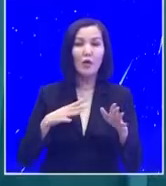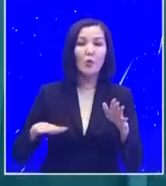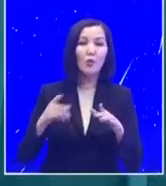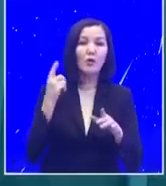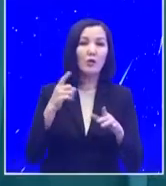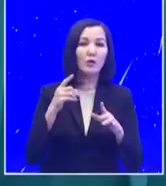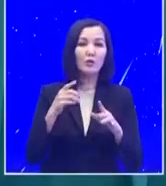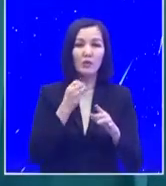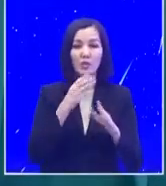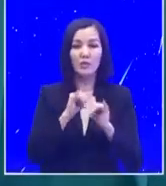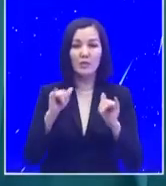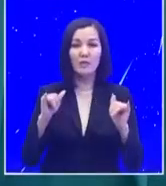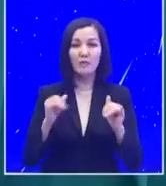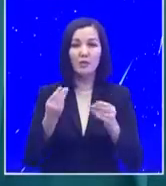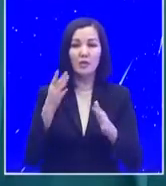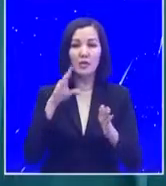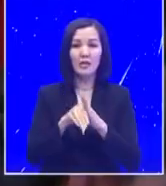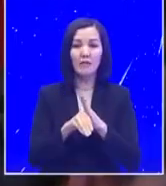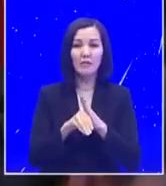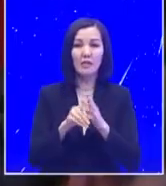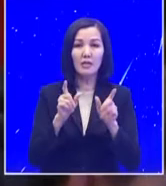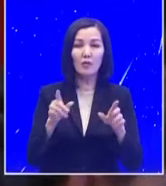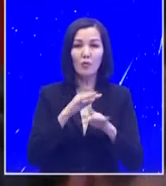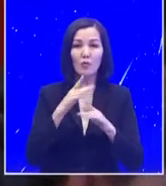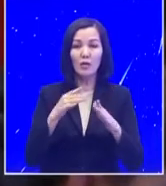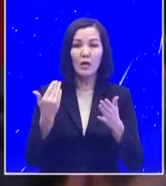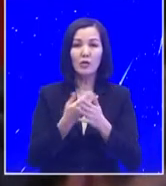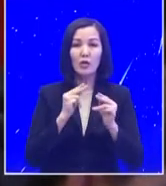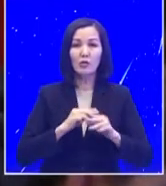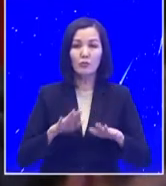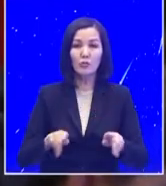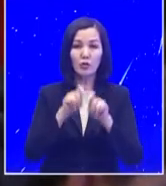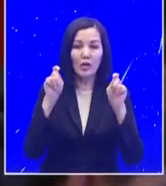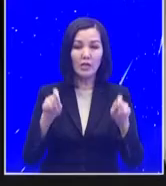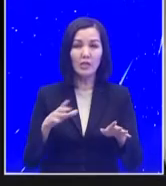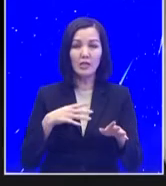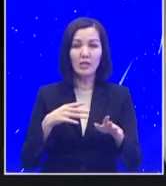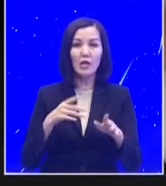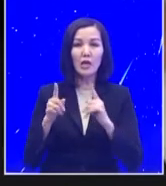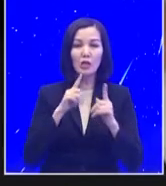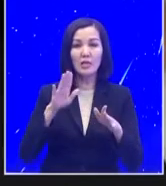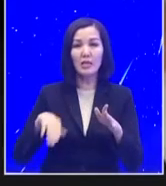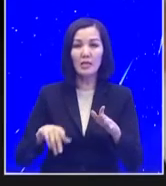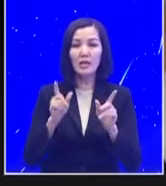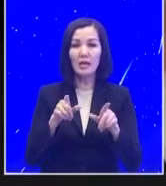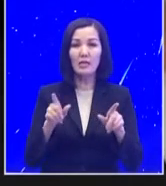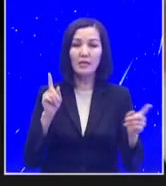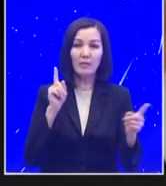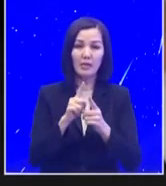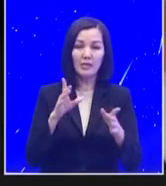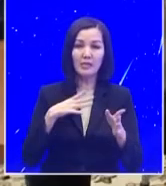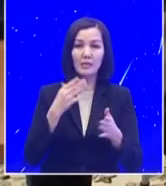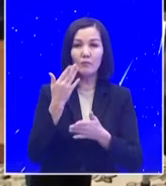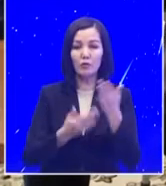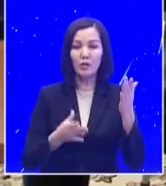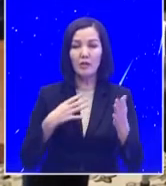экономикасы қарқынды, жеке инвесторлар көбейді, жаңа жұмыс орындары ашылды. Өңір басшысы есептен кейін тұрғындардың жеке мәселесі бойынша